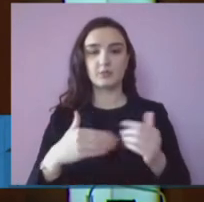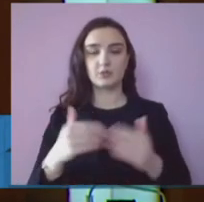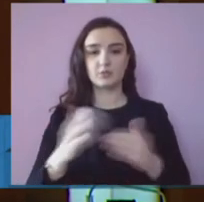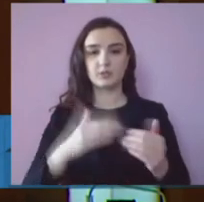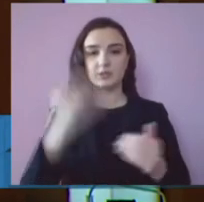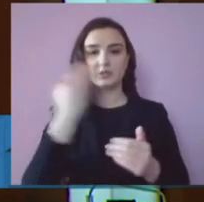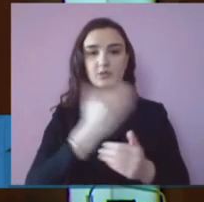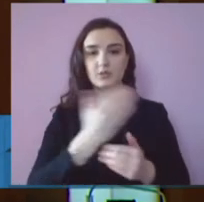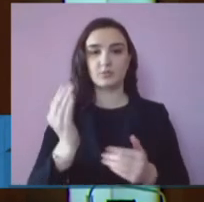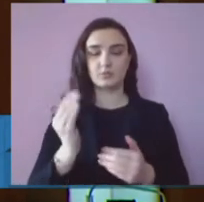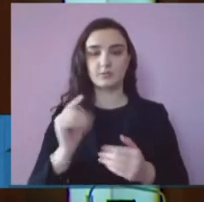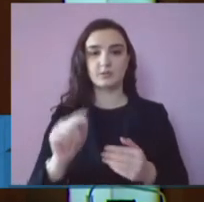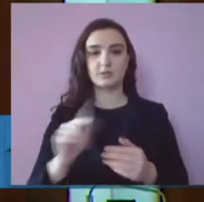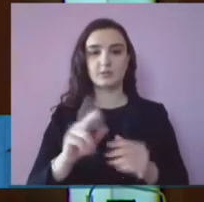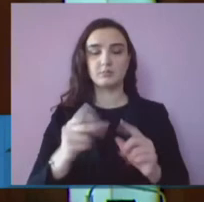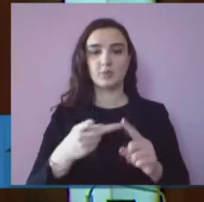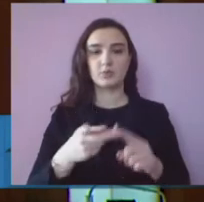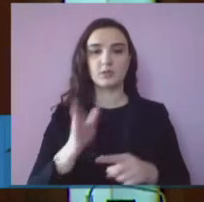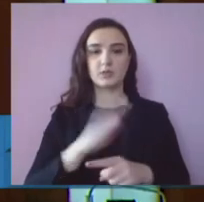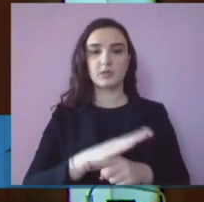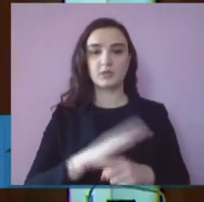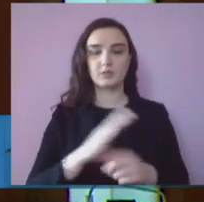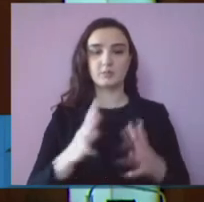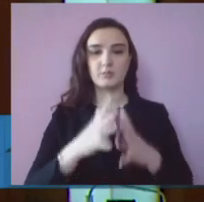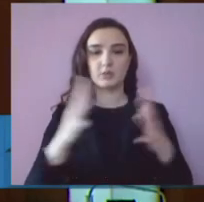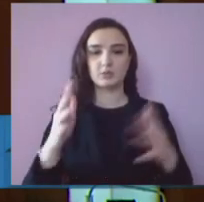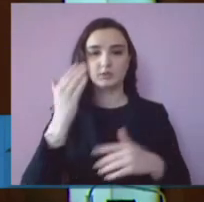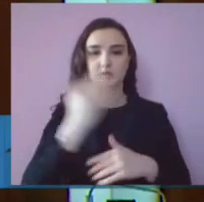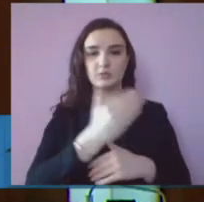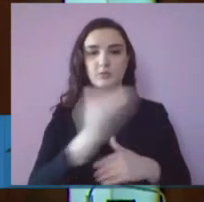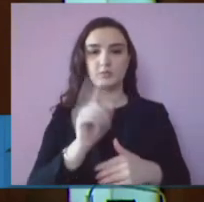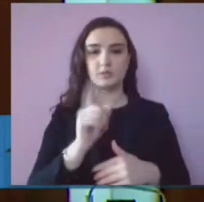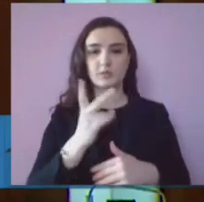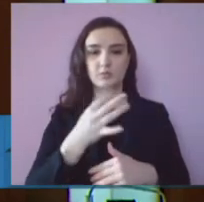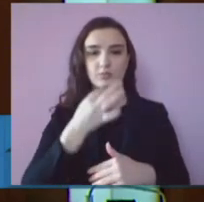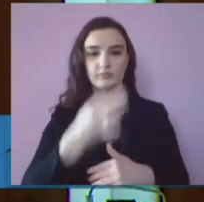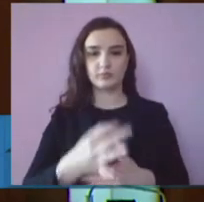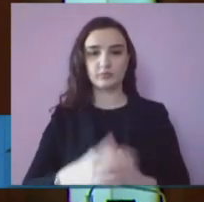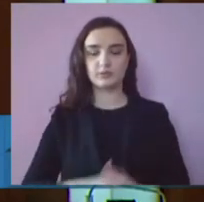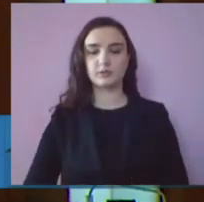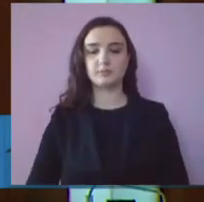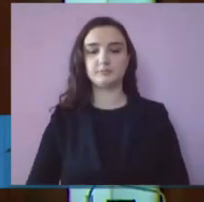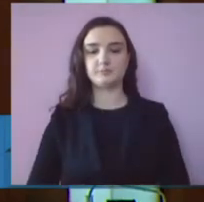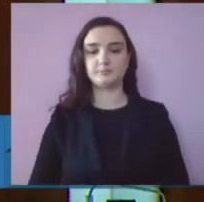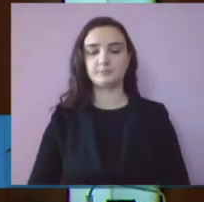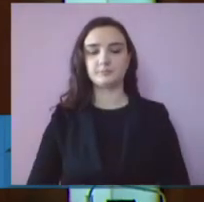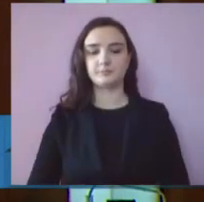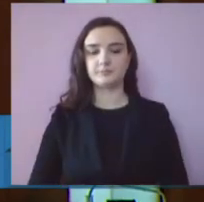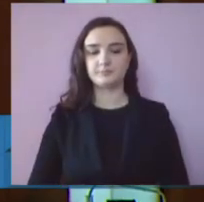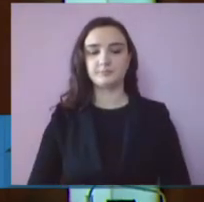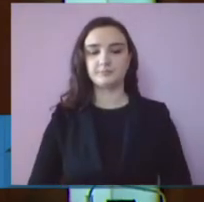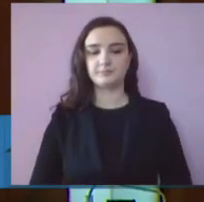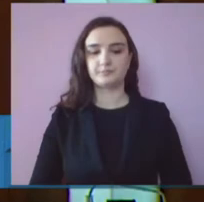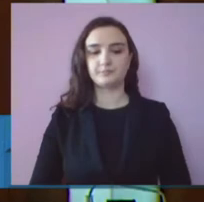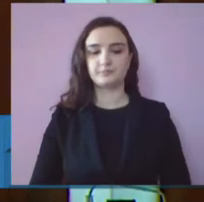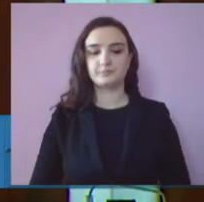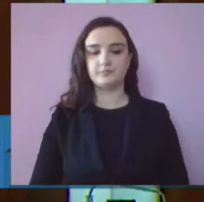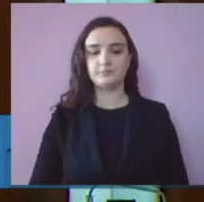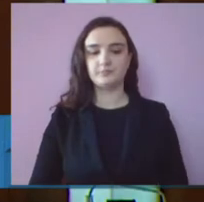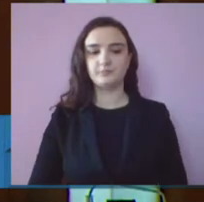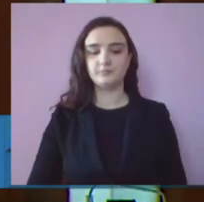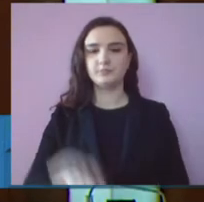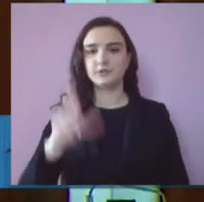რას ვეუბნებით და მეორეა ფართო საზოგადოებას, რა უნდა უთხრათ. ადამიანები, რომელთაც არასოდეს ჰქონია ფარისებრ